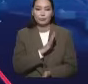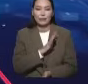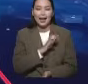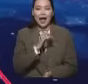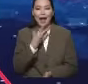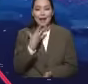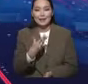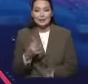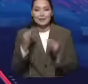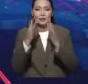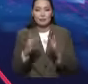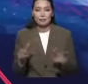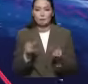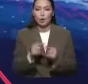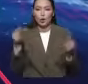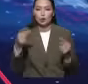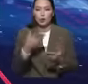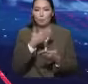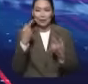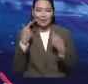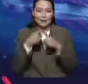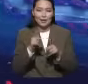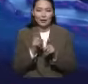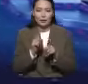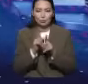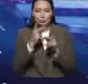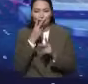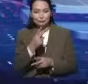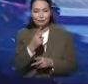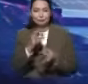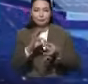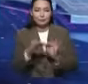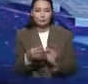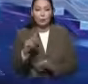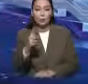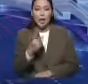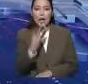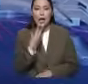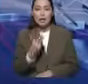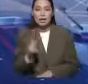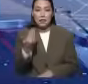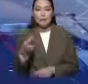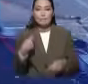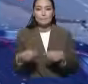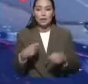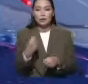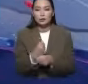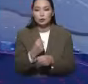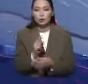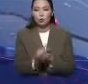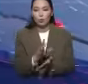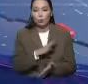шырша сәйкес келген жоқ. Технический спецификация. Өткені аяз ата ол деген пластиктен жасалған болу керек еді.